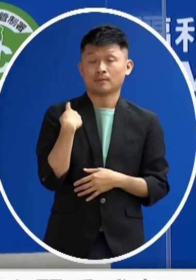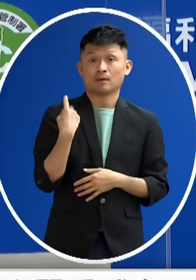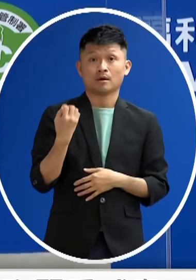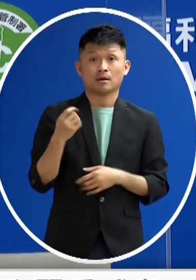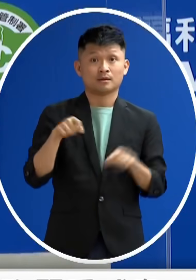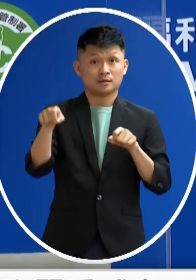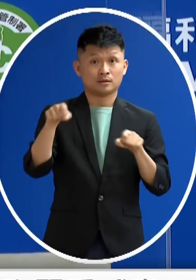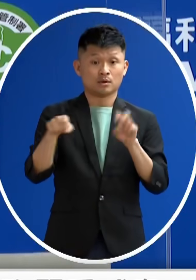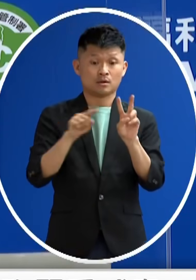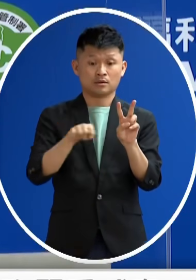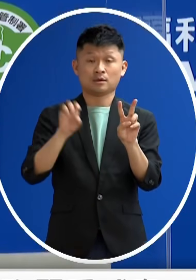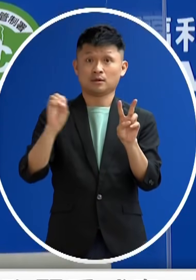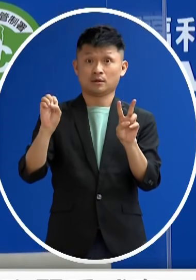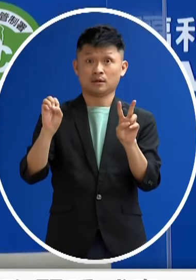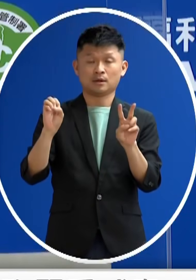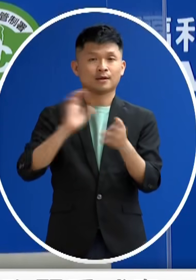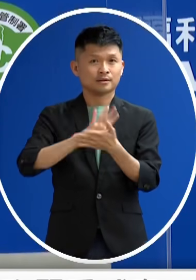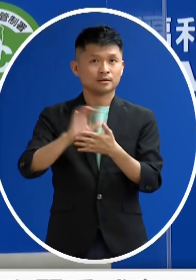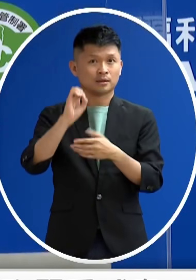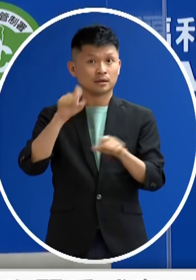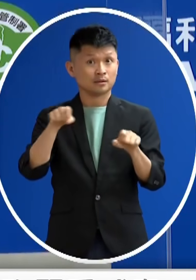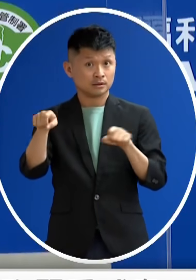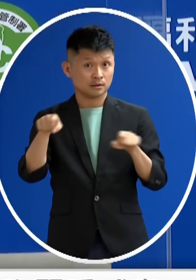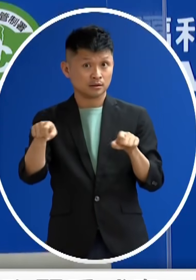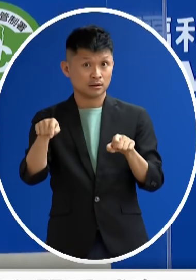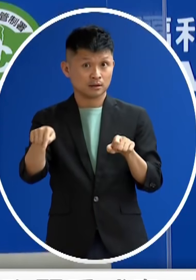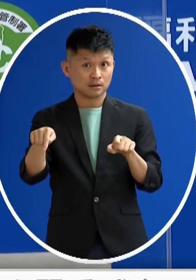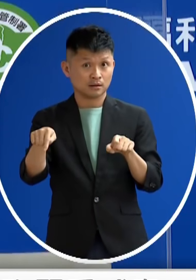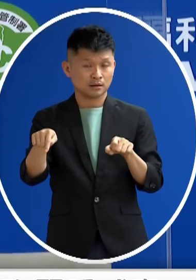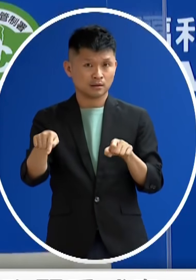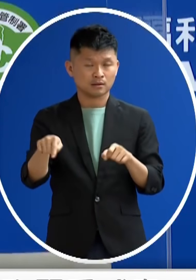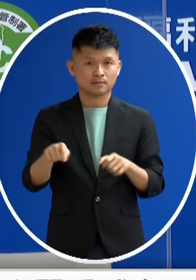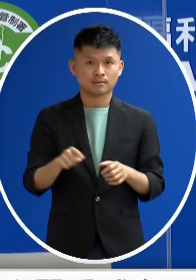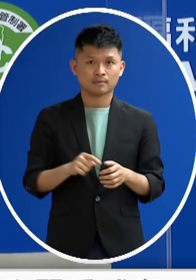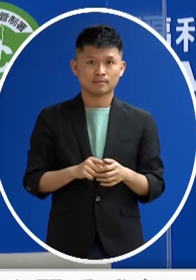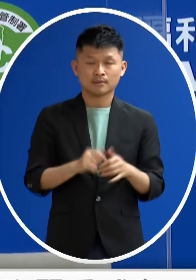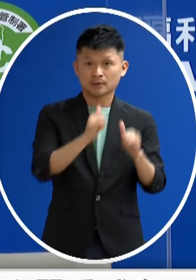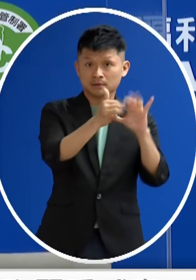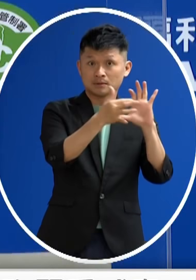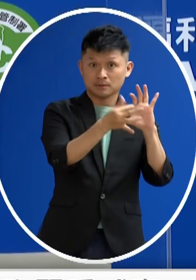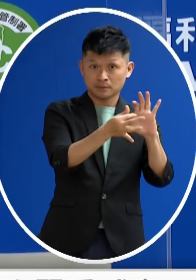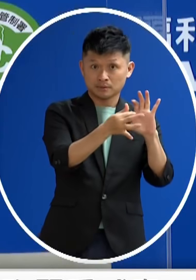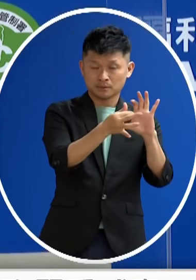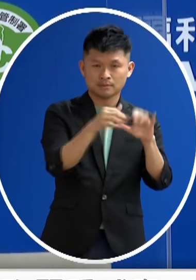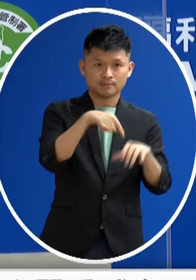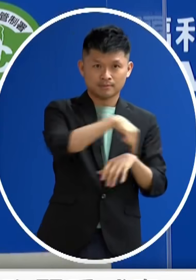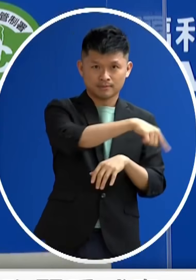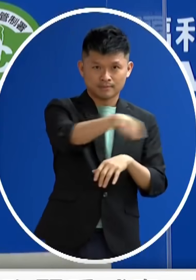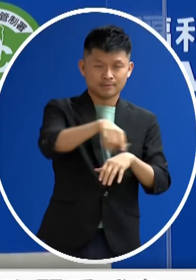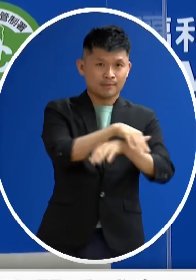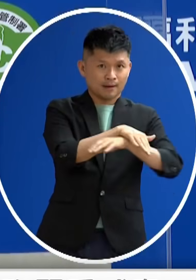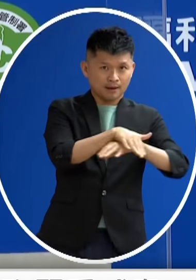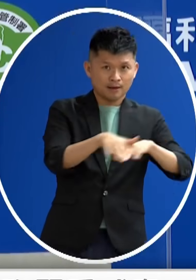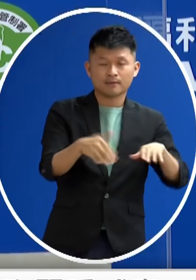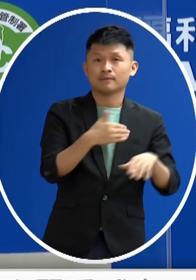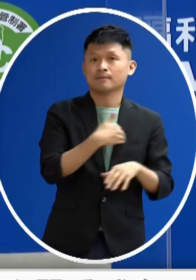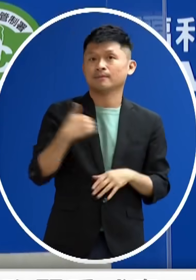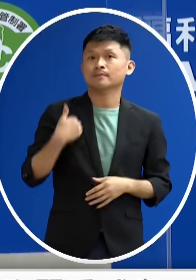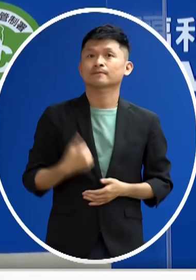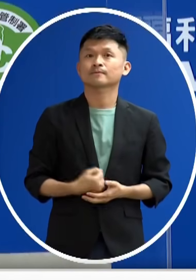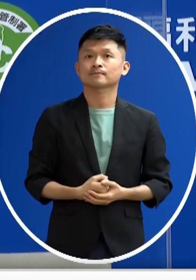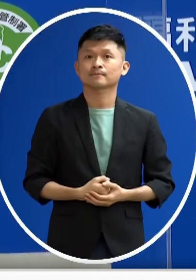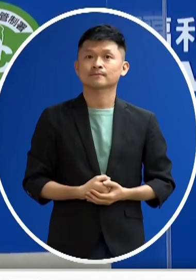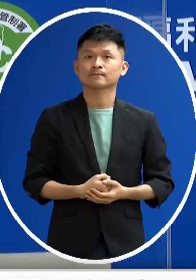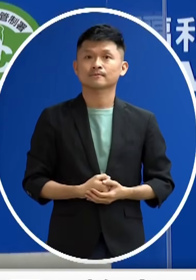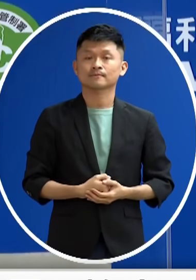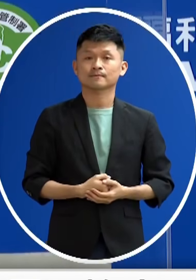2.0的清零方案。那基本上这样的一个清零方案可以确保社区的一个安全跟机师的一个